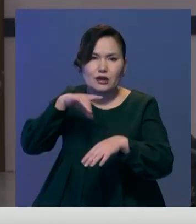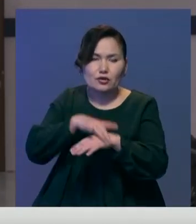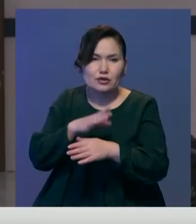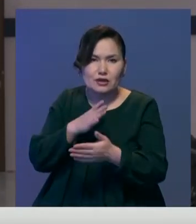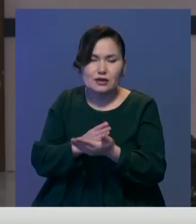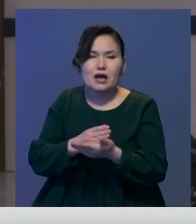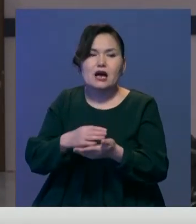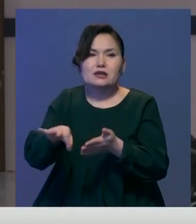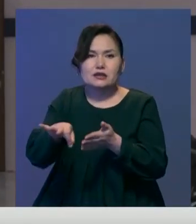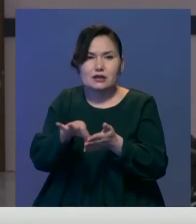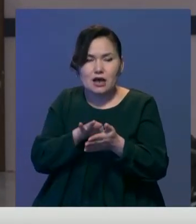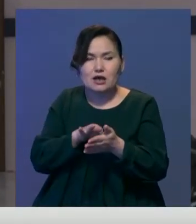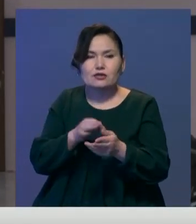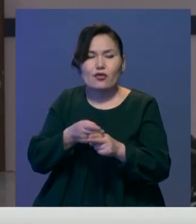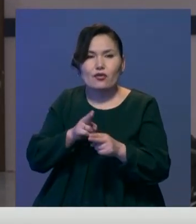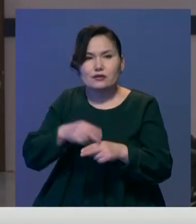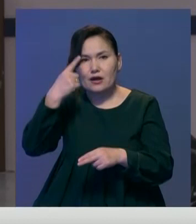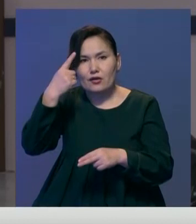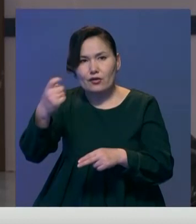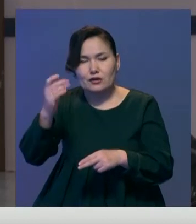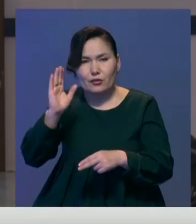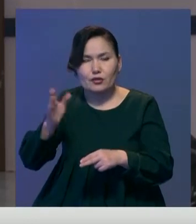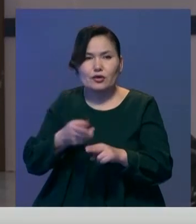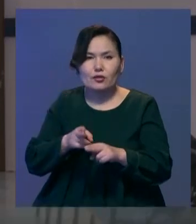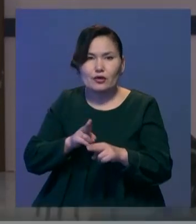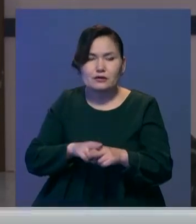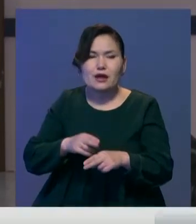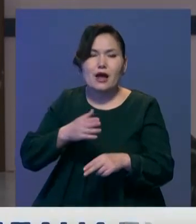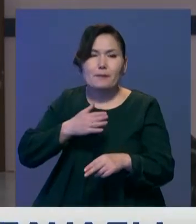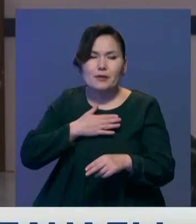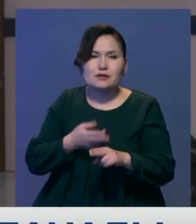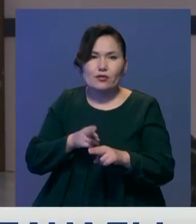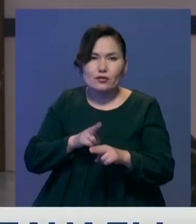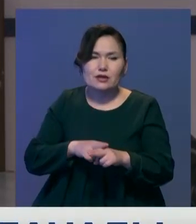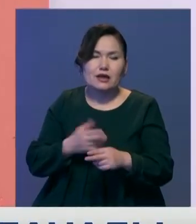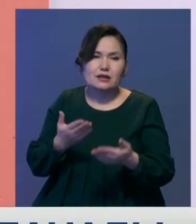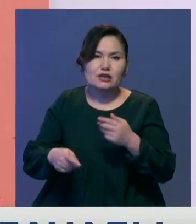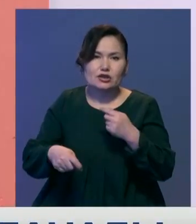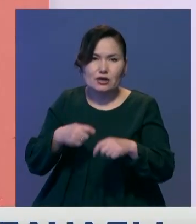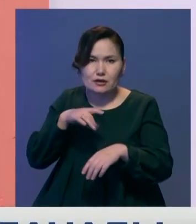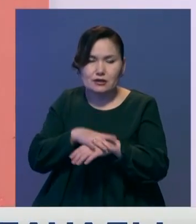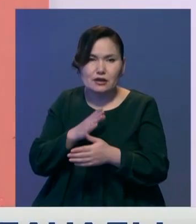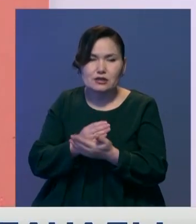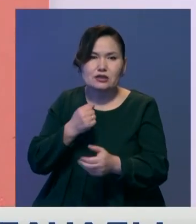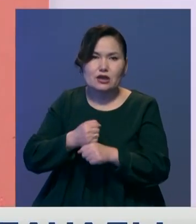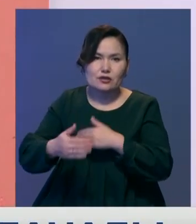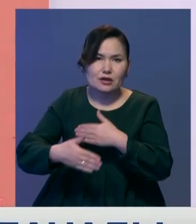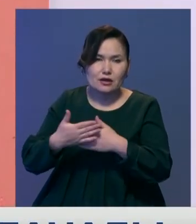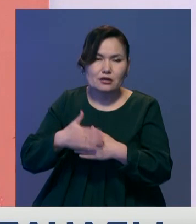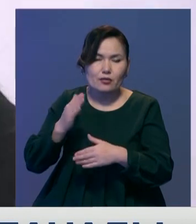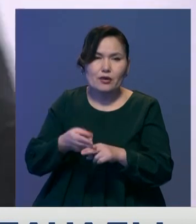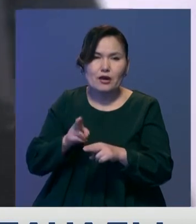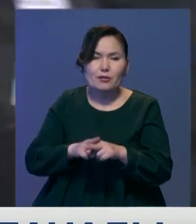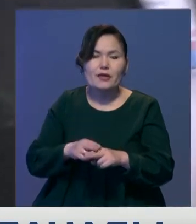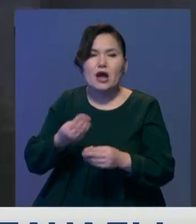Мандай жұмыс орындағы оператордың камерасы жабық деп. Сондықтан бірден біз оны шара қолдайтын боламыз. 90 айында бұл қосылды. Сыбайлас жемқорлық